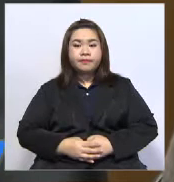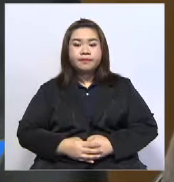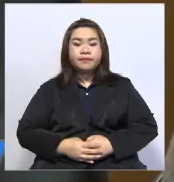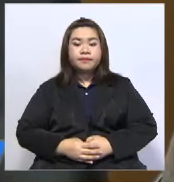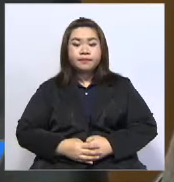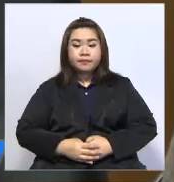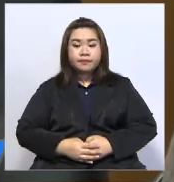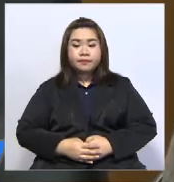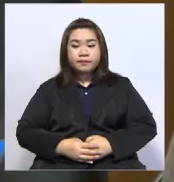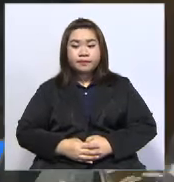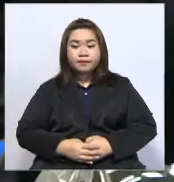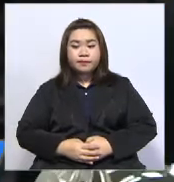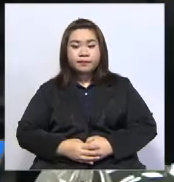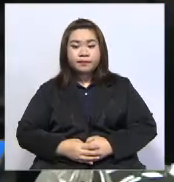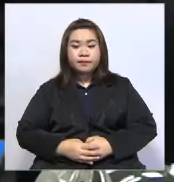ครับ